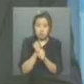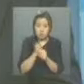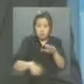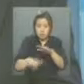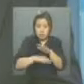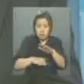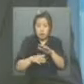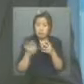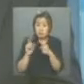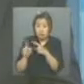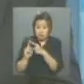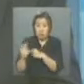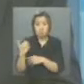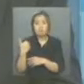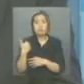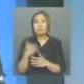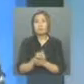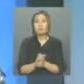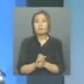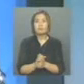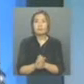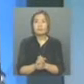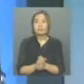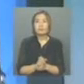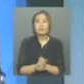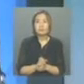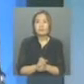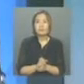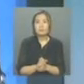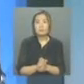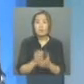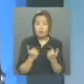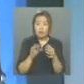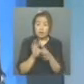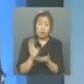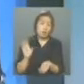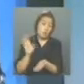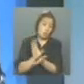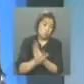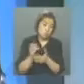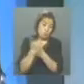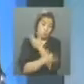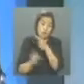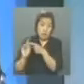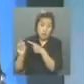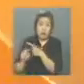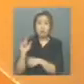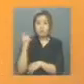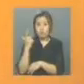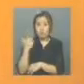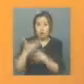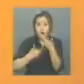ายๆไม่ต้องใช้เงินเลยนะฮะควรจะทำตรงนี้ก่อน ค่ะสำหรับภาคการลงทุนนะคะในต่างประเทศนั้นราคาทองคำปรับตัวลดลงมาค่